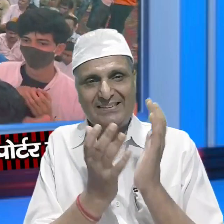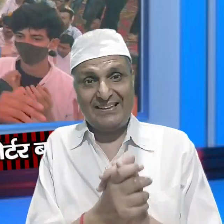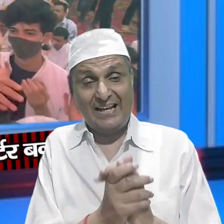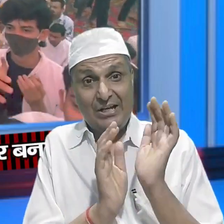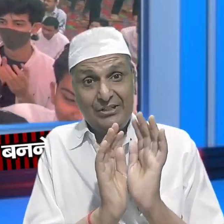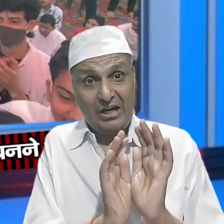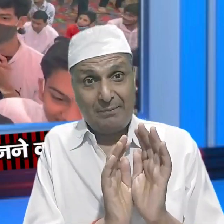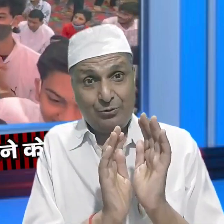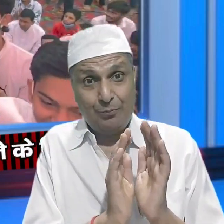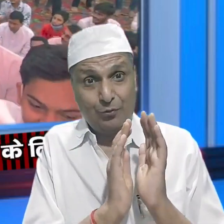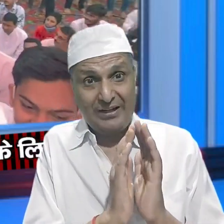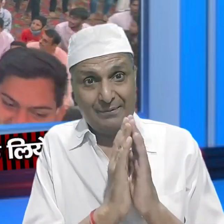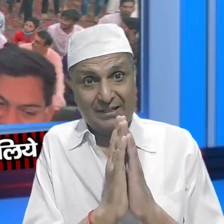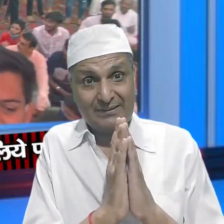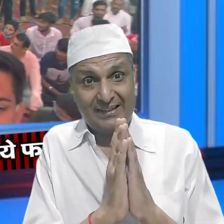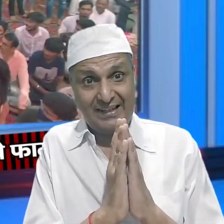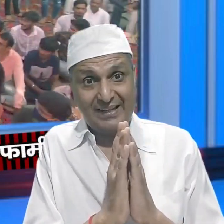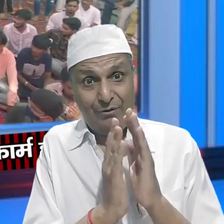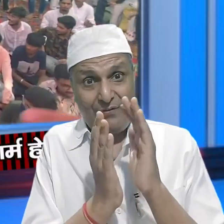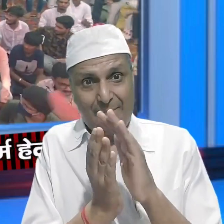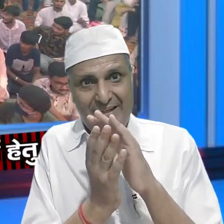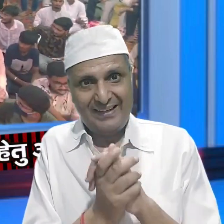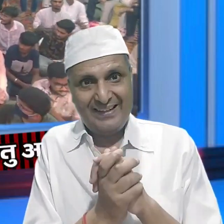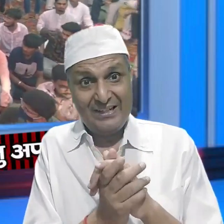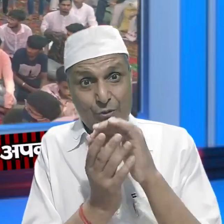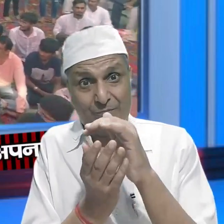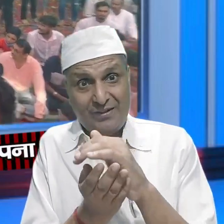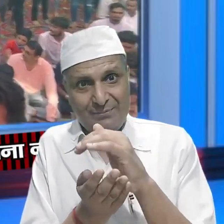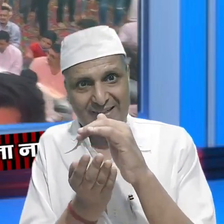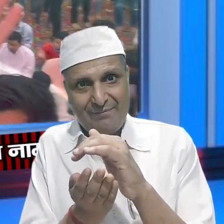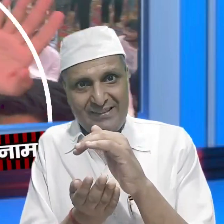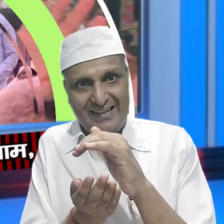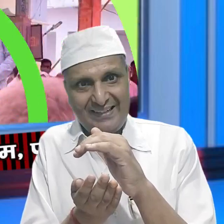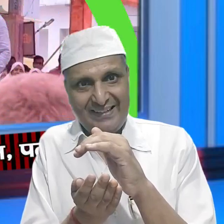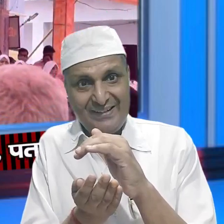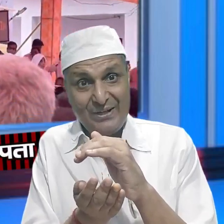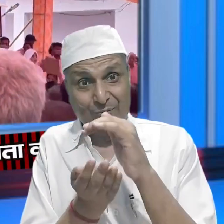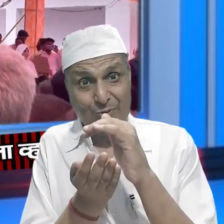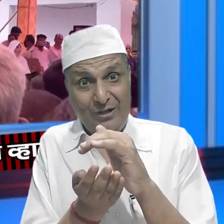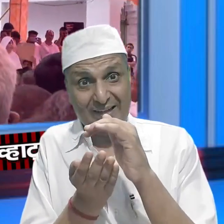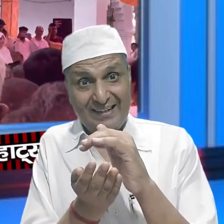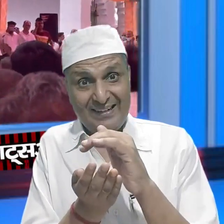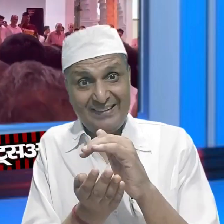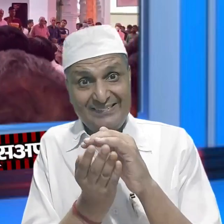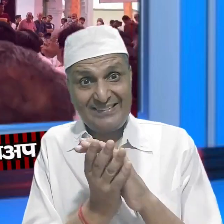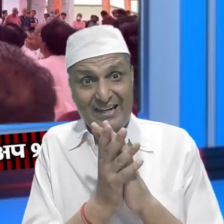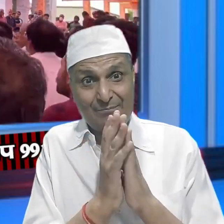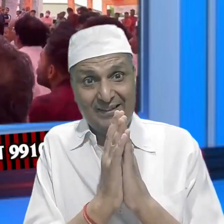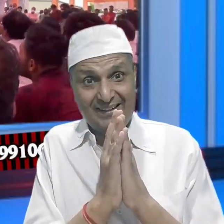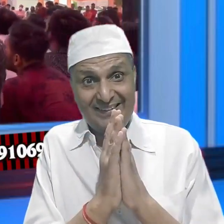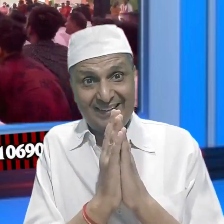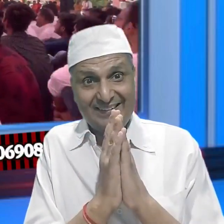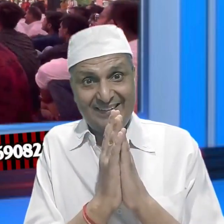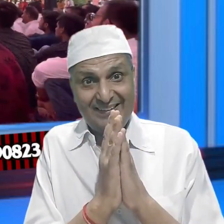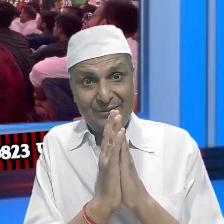फल पा जाते हैं। यहाँ पर जो पूर्व कैबिनेट मंत्री हैं वह भी आए, जो वर्तमान के विधायक हैं उन्होंने भी आकर जैसे